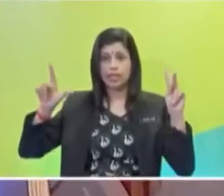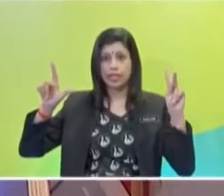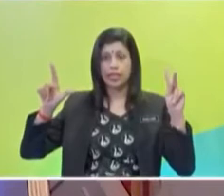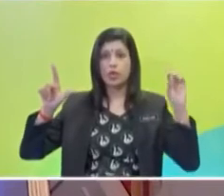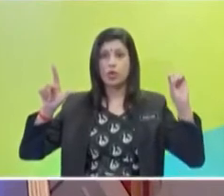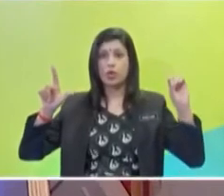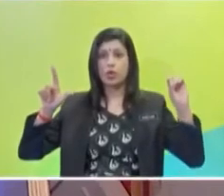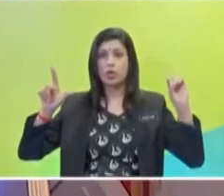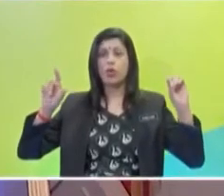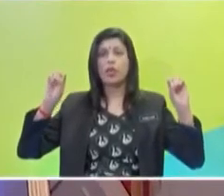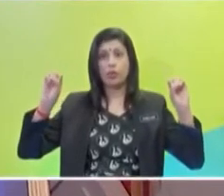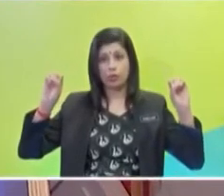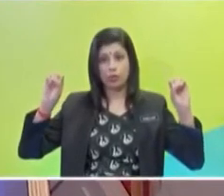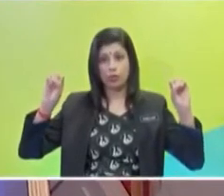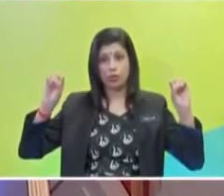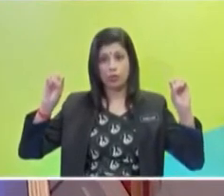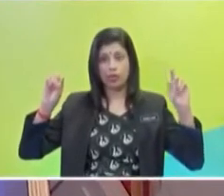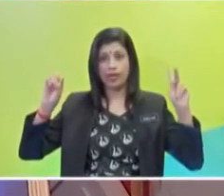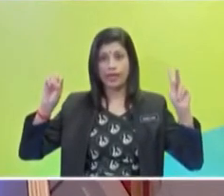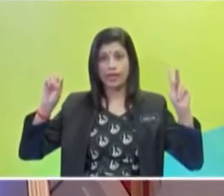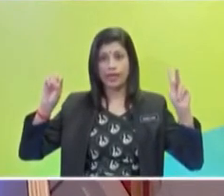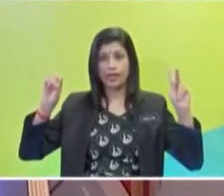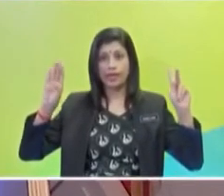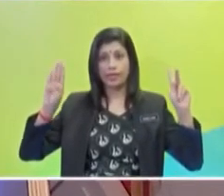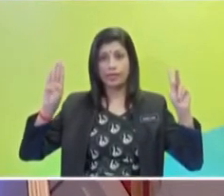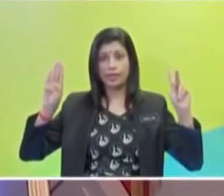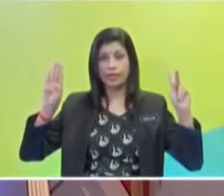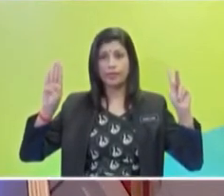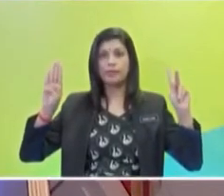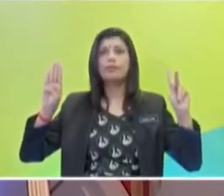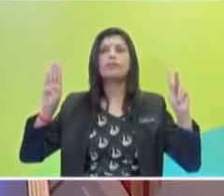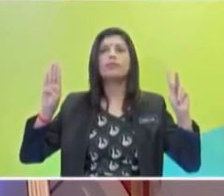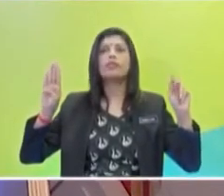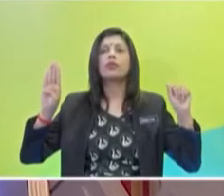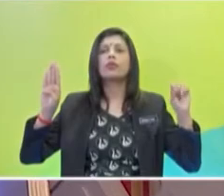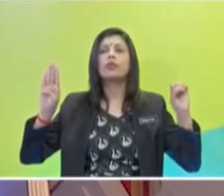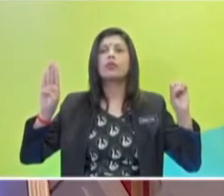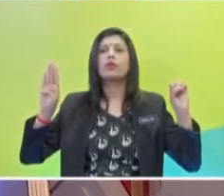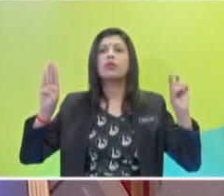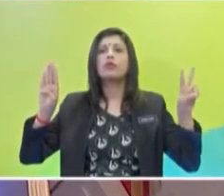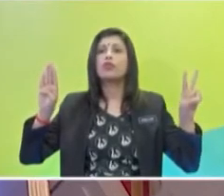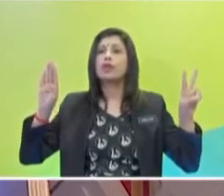huruf vokal O, kemudian konsonan B, huruf vokal A